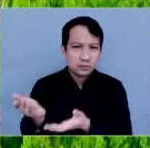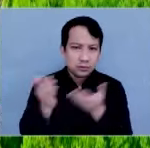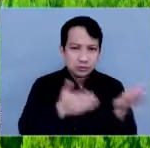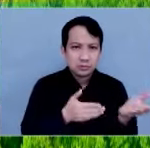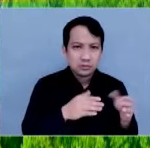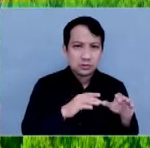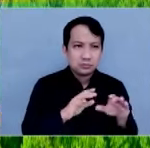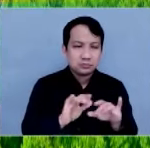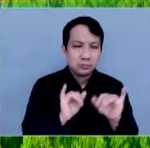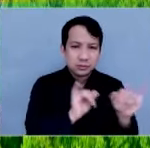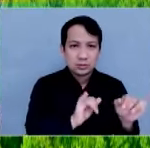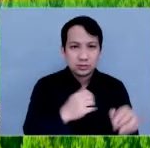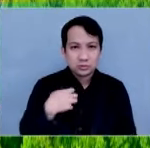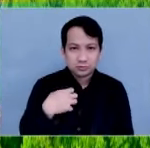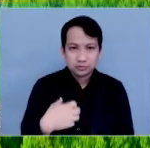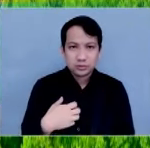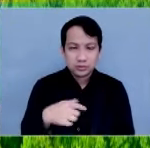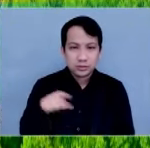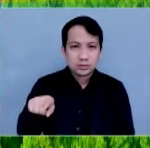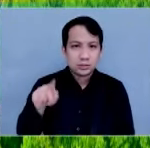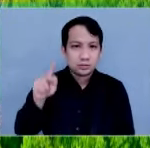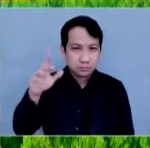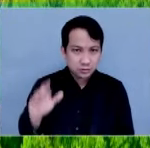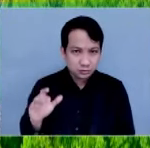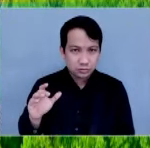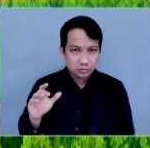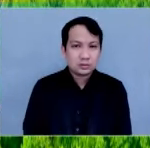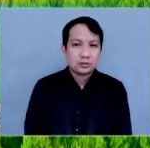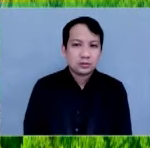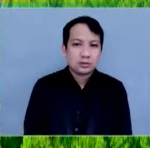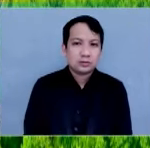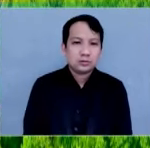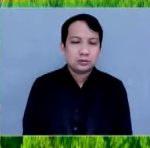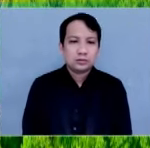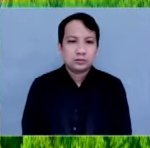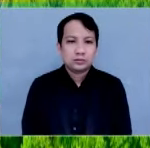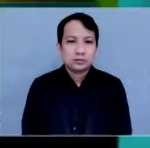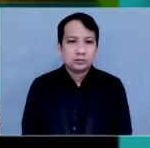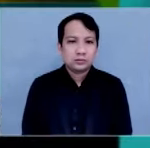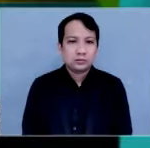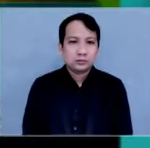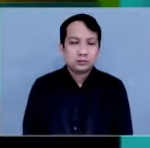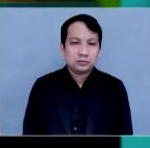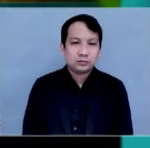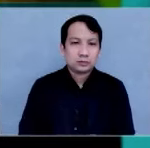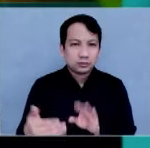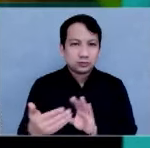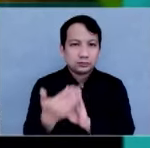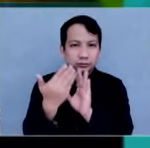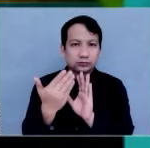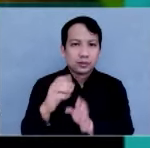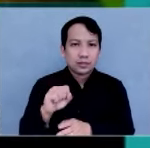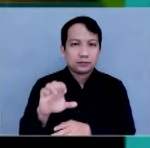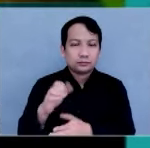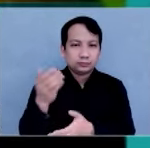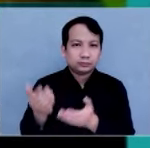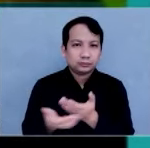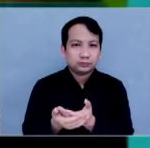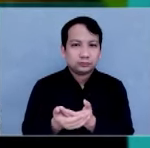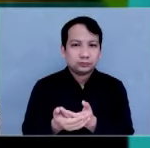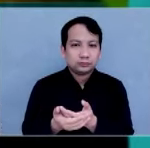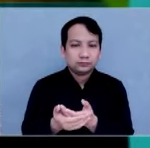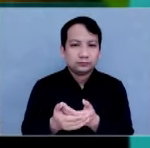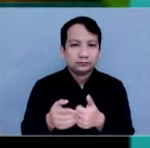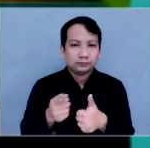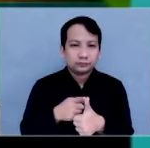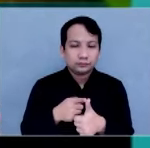na po ng pulisya si Pastor? Well, we will face the cases filed against him by one complainant. Isa